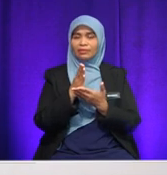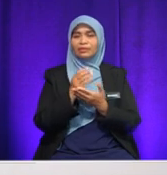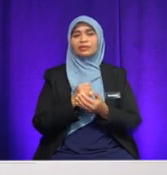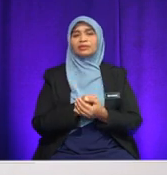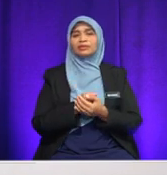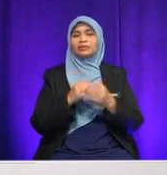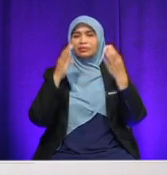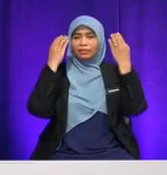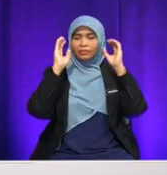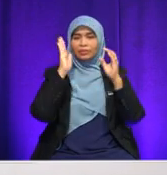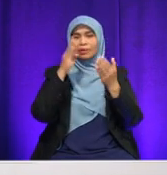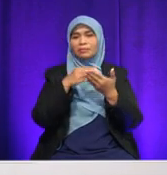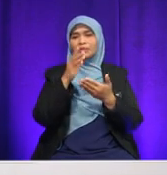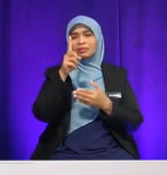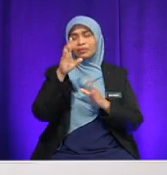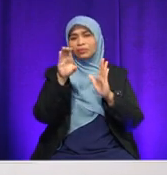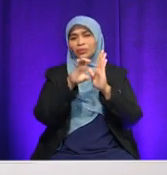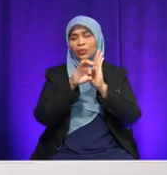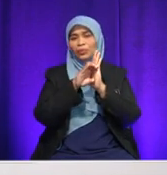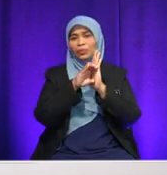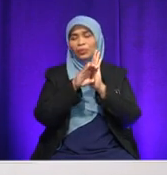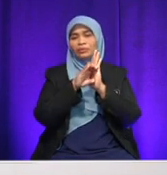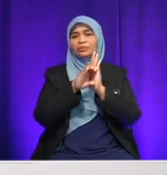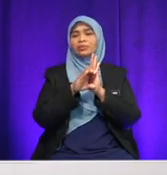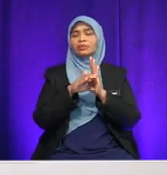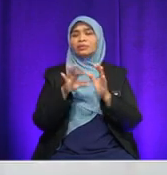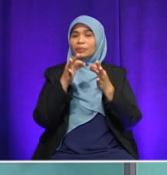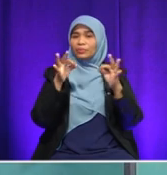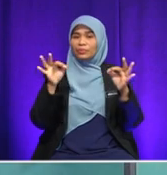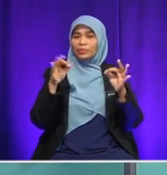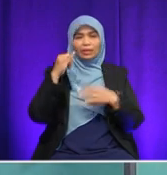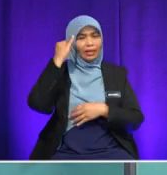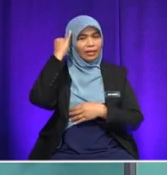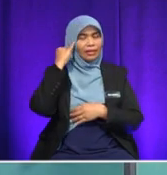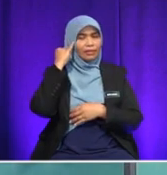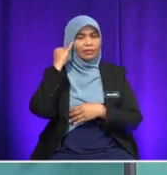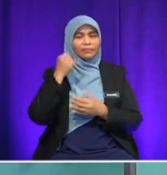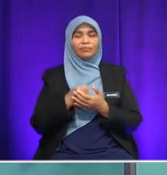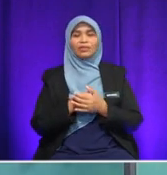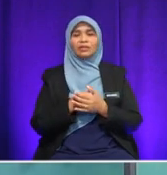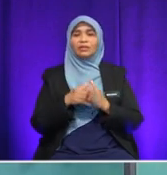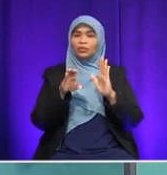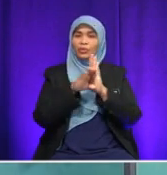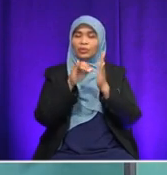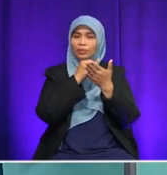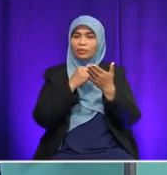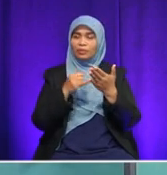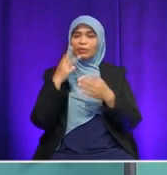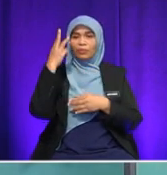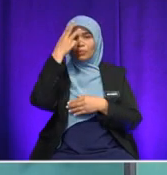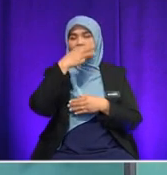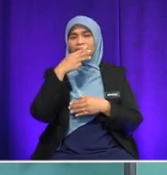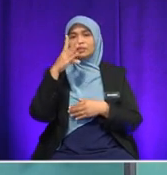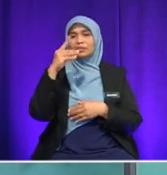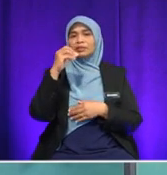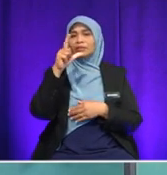Okey, cikgu akan beri satu je contoh, ya, iaitu menghuraikan idea, mm-hmm. ya. Okey, pelukisan wajah Dol. Jadi kita